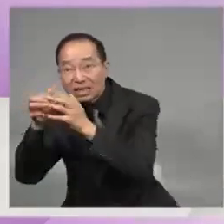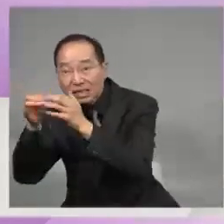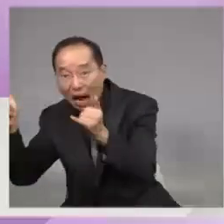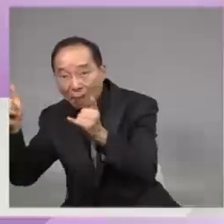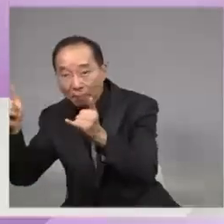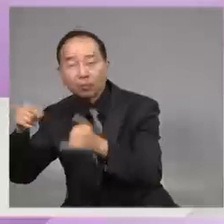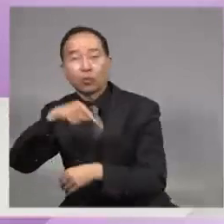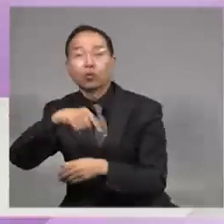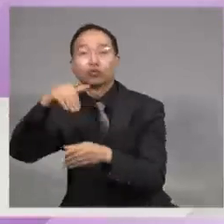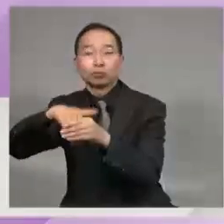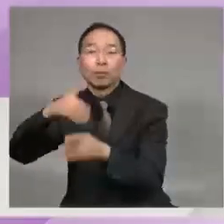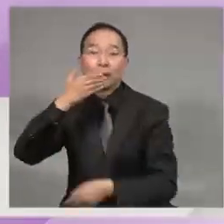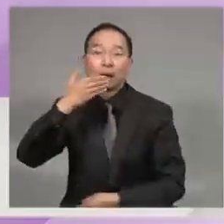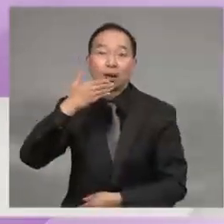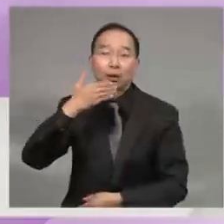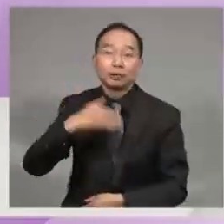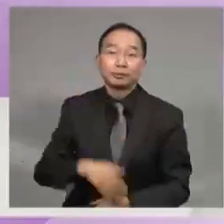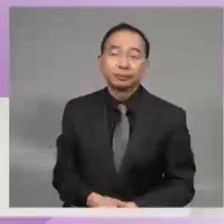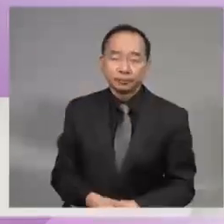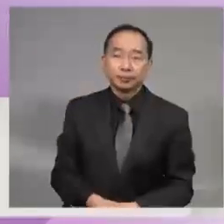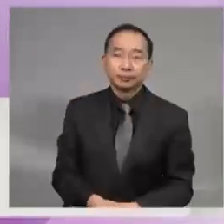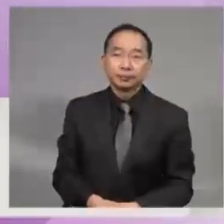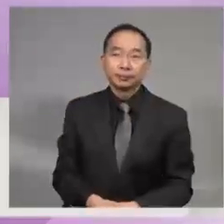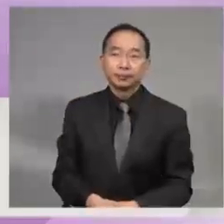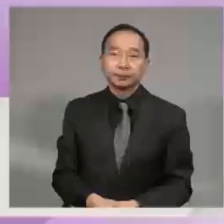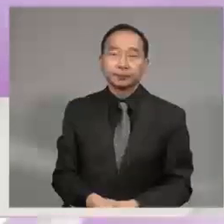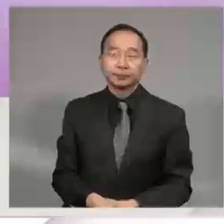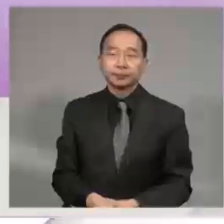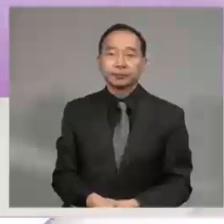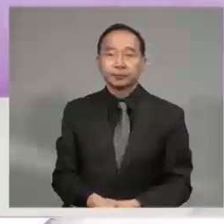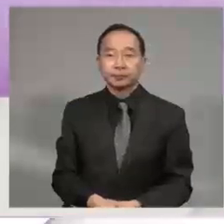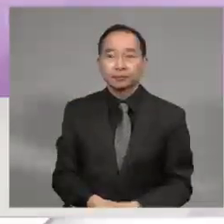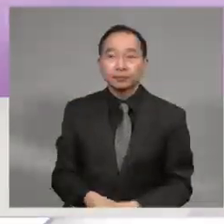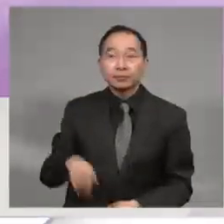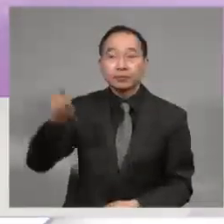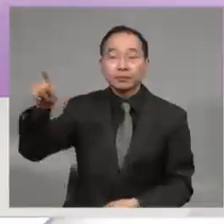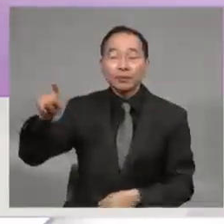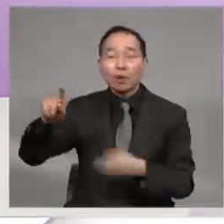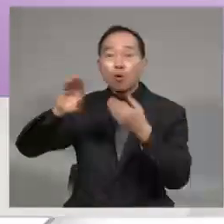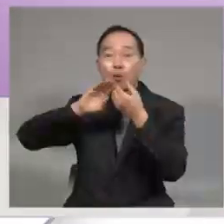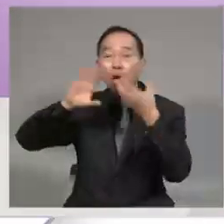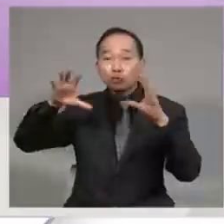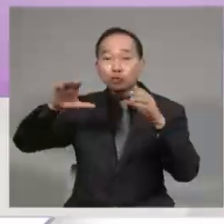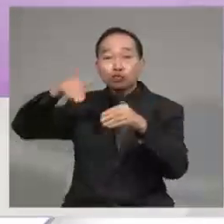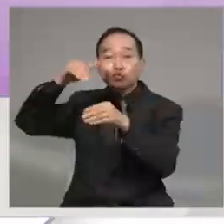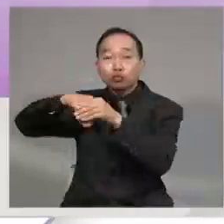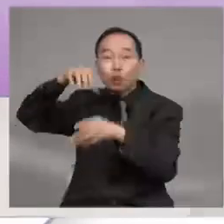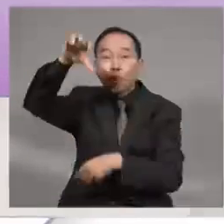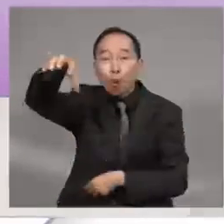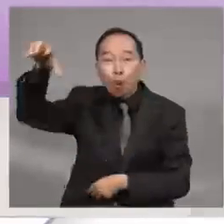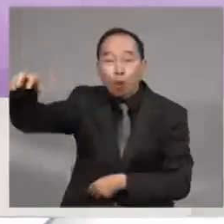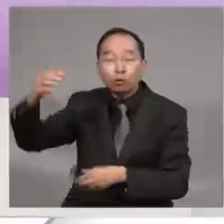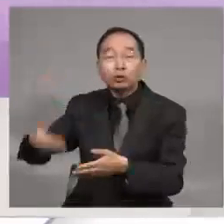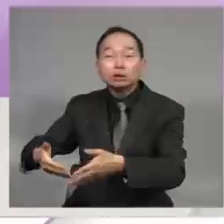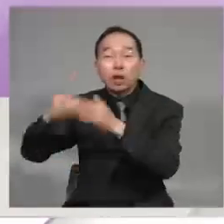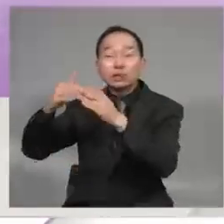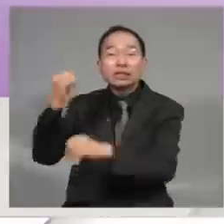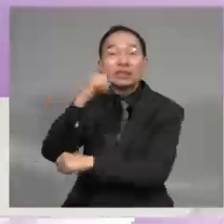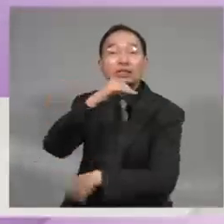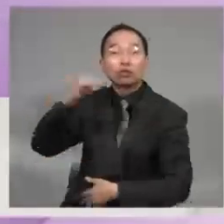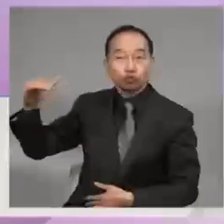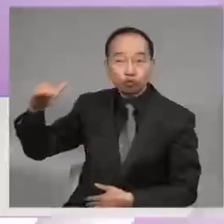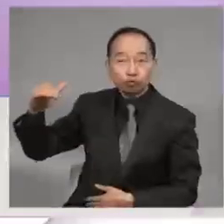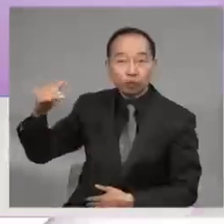지금 제가 오고 있다고 아까 설명을 직접 드렸었죠. 네, 그렇죠. 예. 이 제외투표소 설치 기준도 좀 다시 한번 설명 부탁드릴게요.